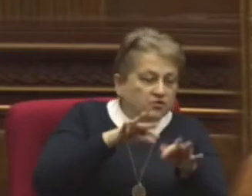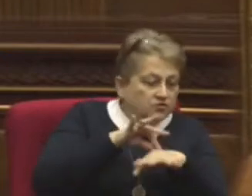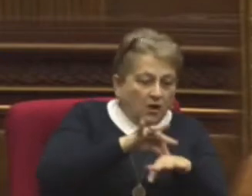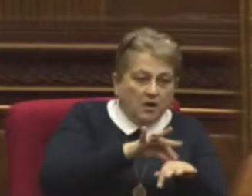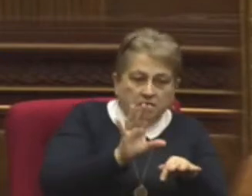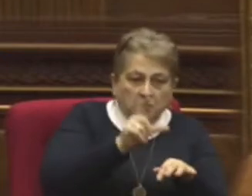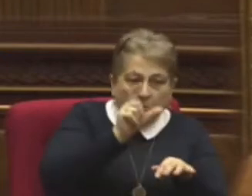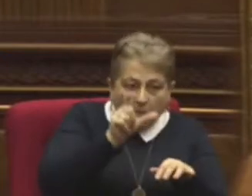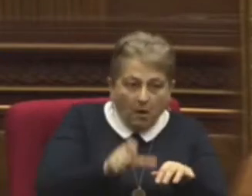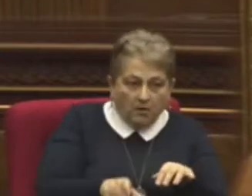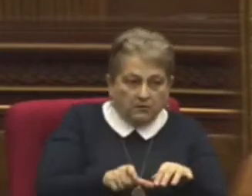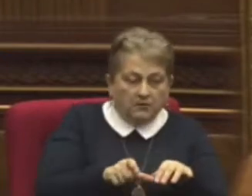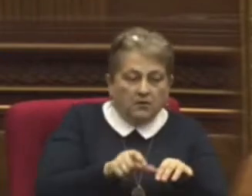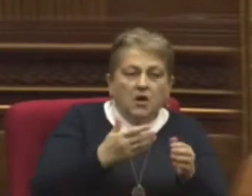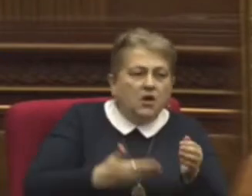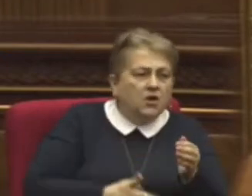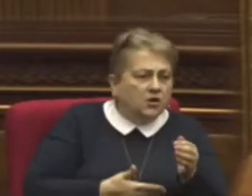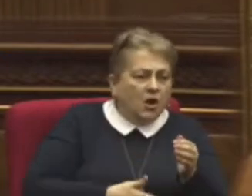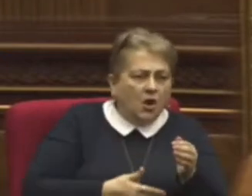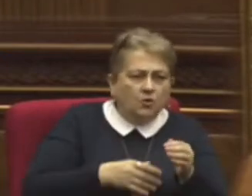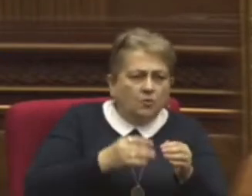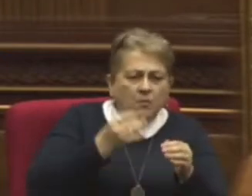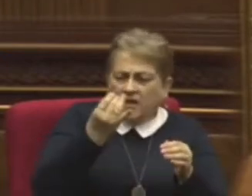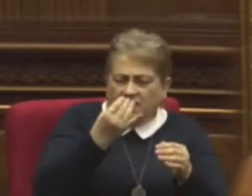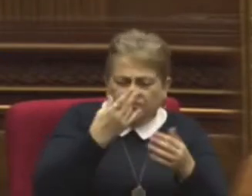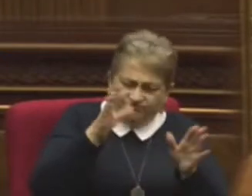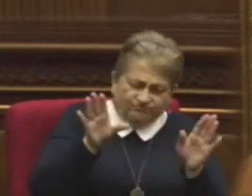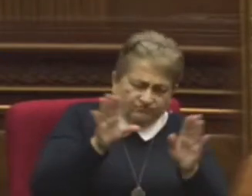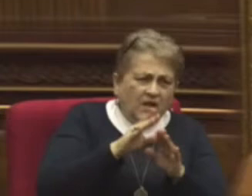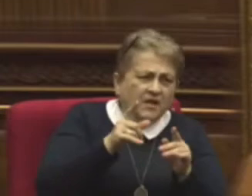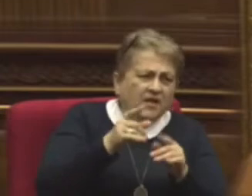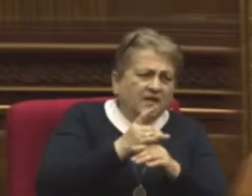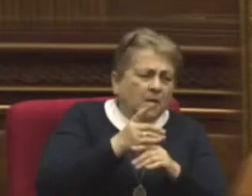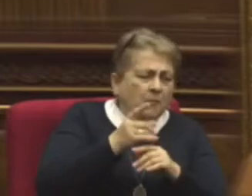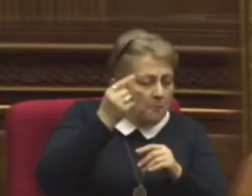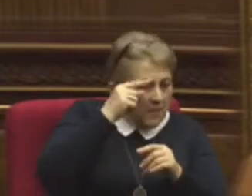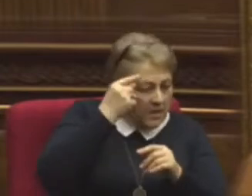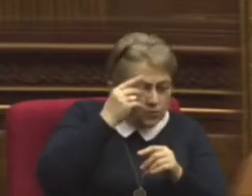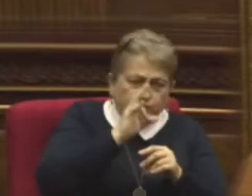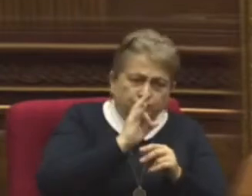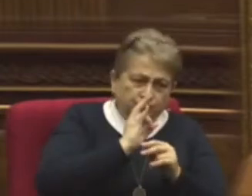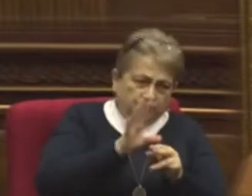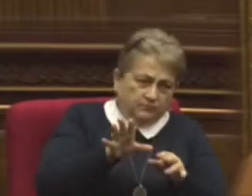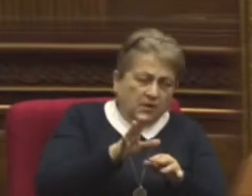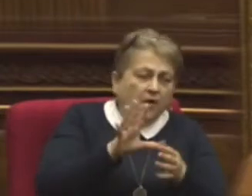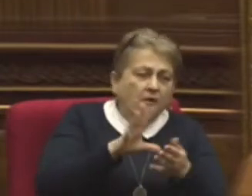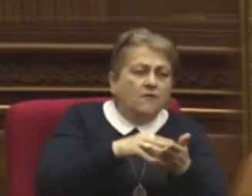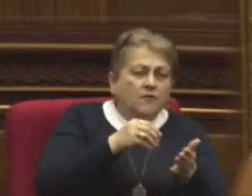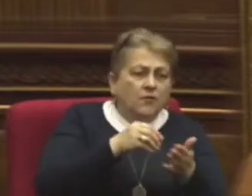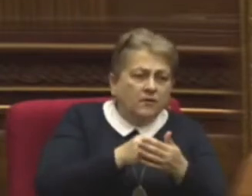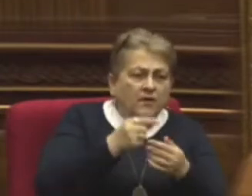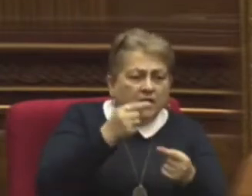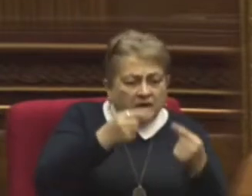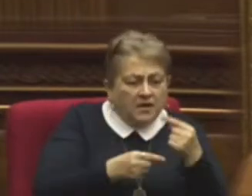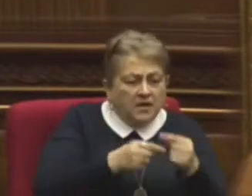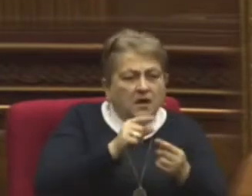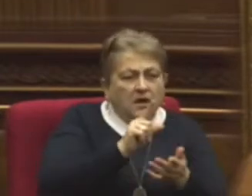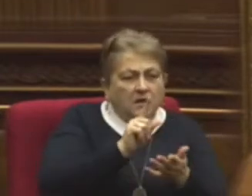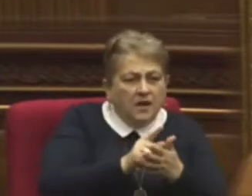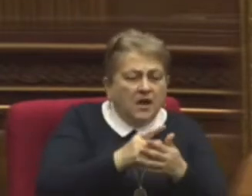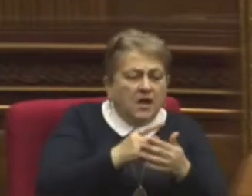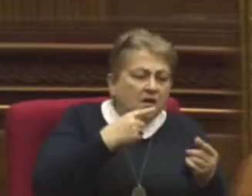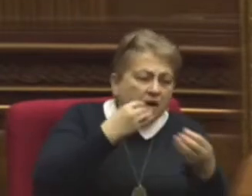չանցած մարդը, կյանքում հետազոտություն չարած մարդը տկար է որպես մտածող, որովհետեւ քննադատական